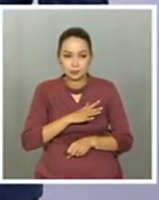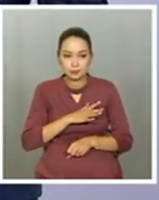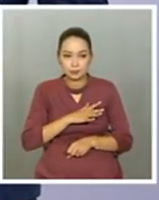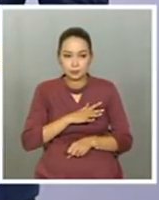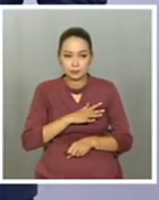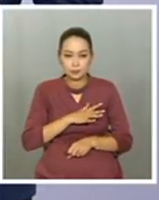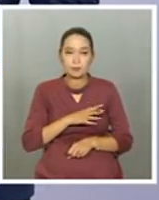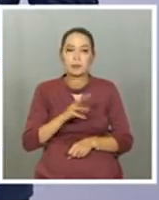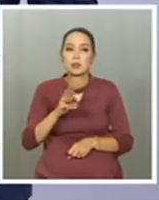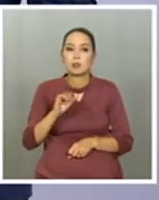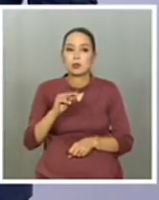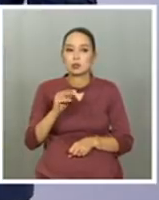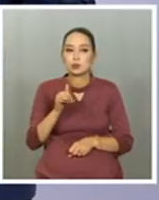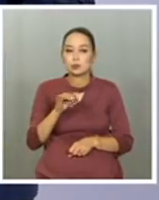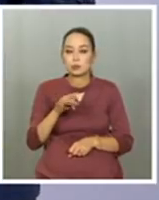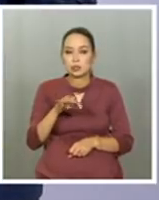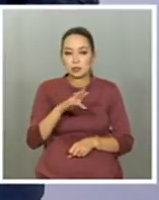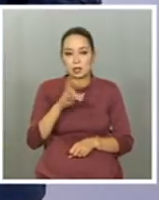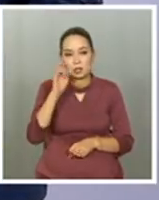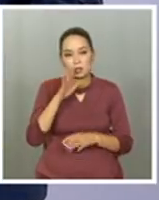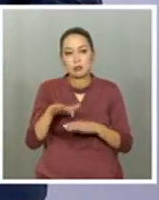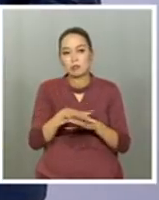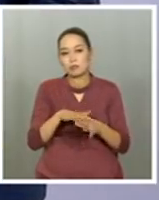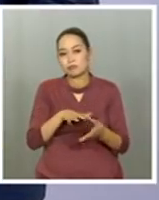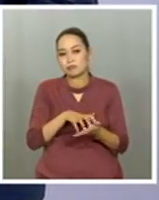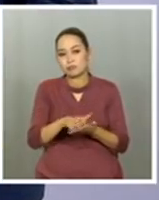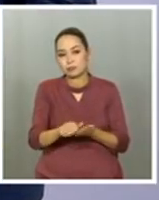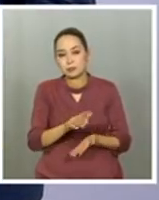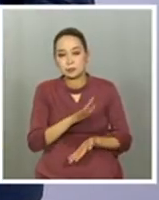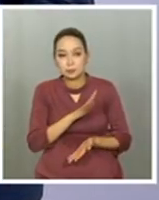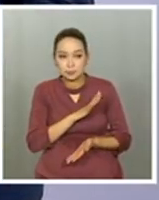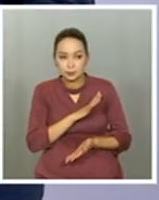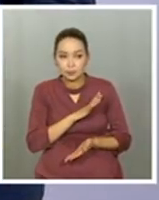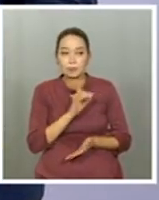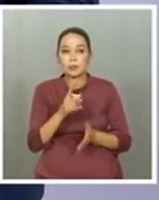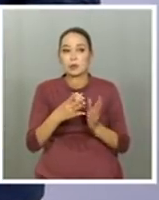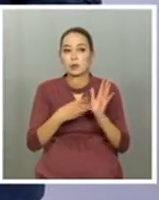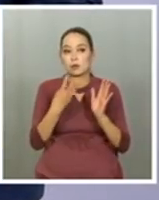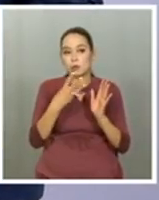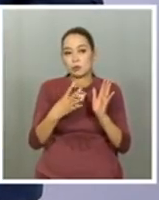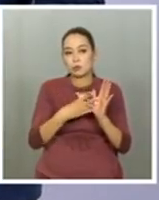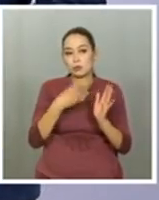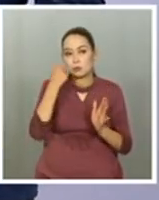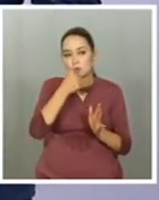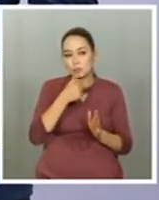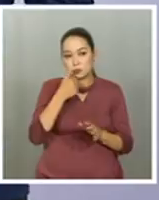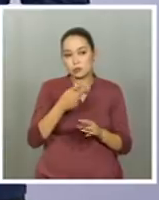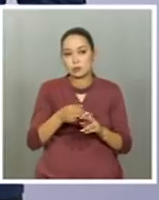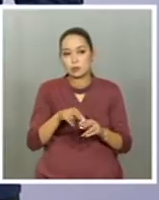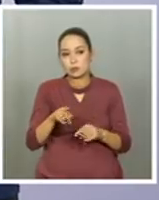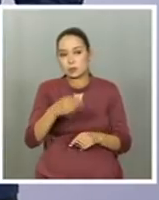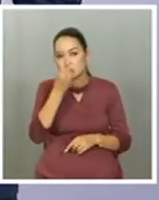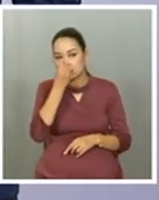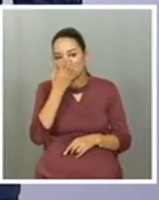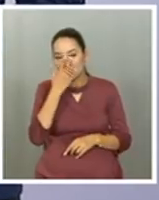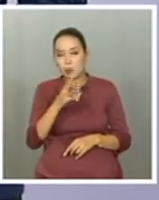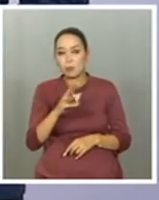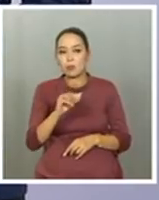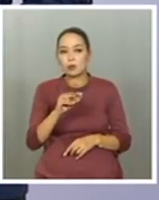Маньчжур Гуо мемлекетін құрды. Ал енді 1939 жылы осы Жапонияның Монғолияға